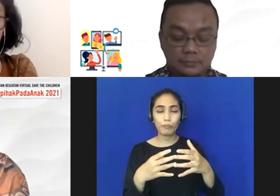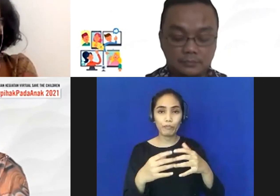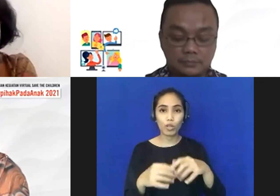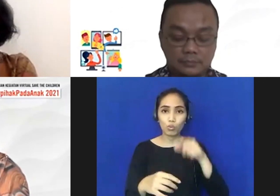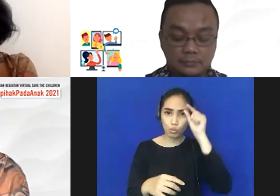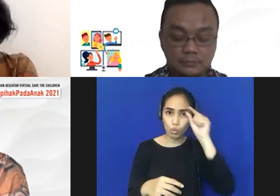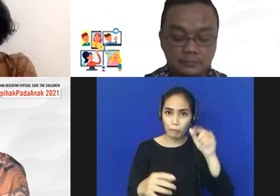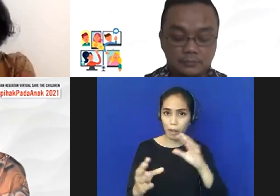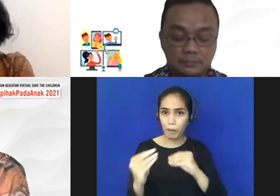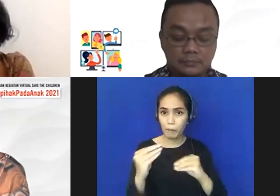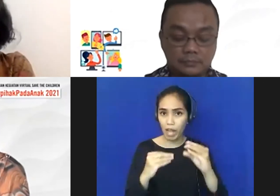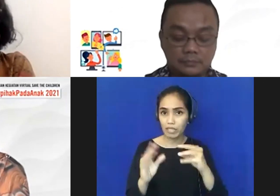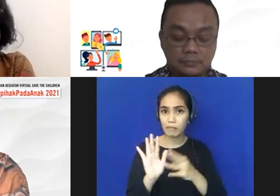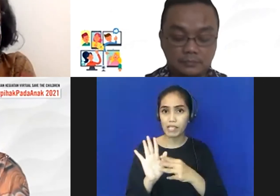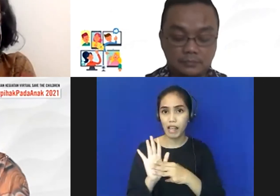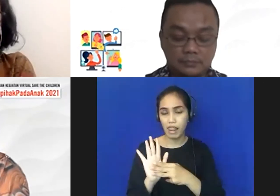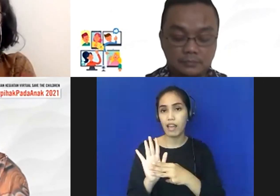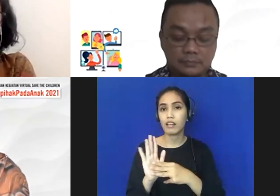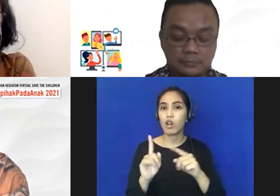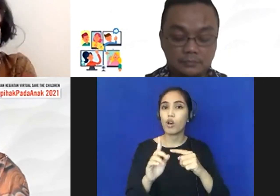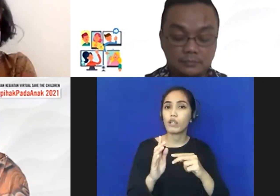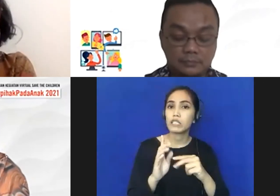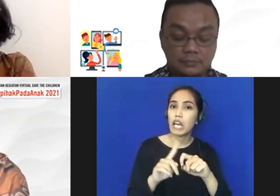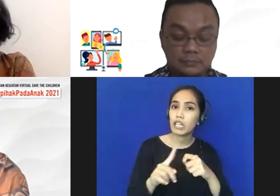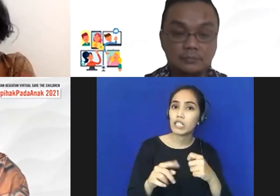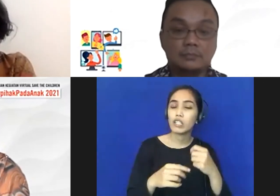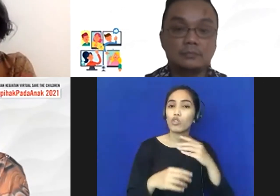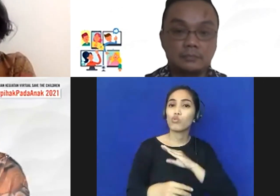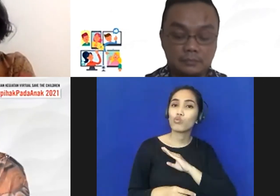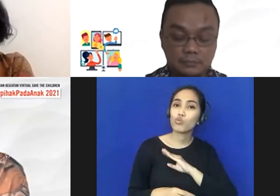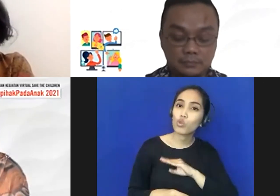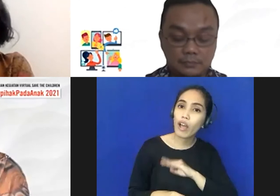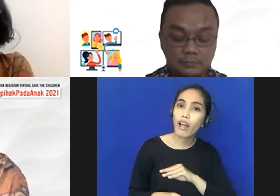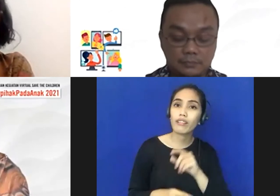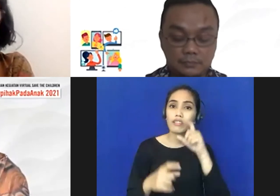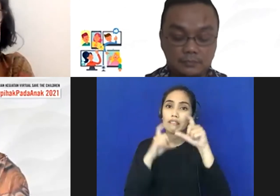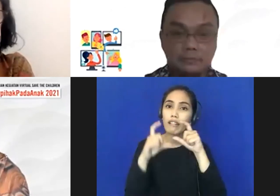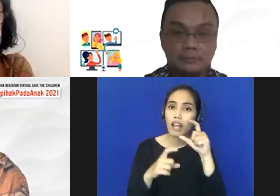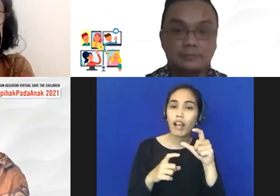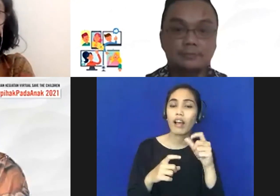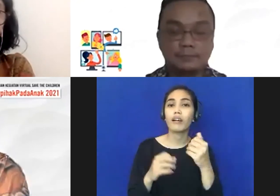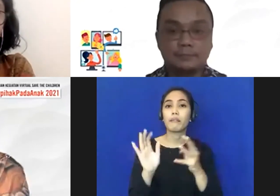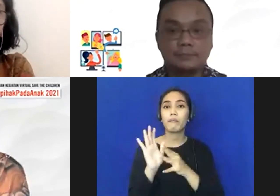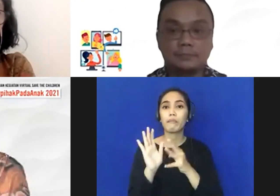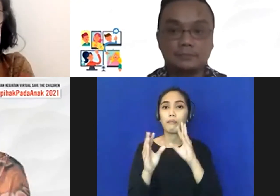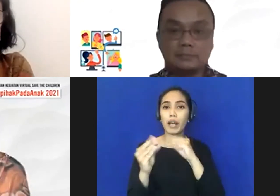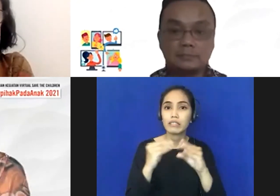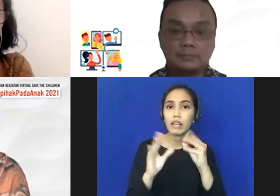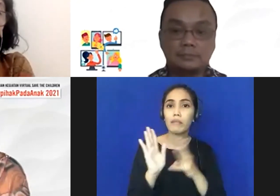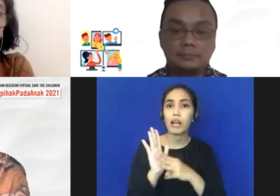membahas permasalahan, mulai dari sekedar curhat, bercerita, kemudian membahas permasalahan dan